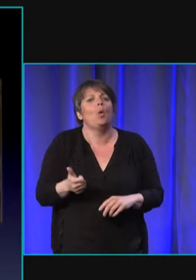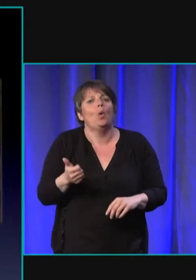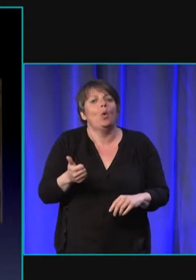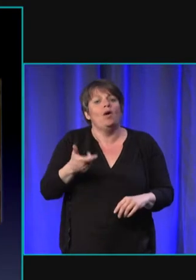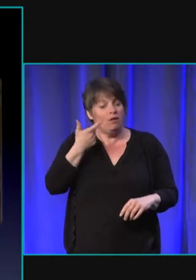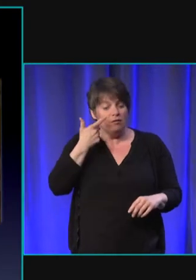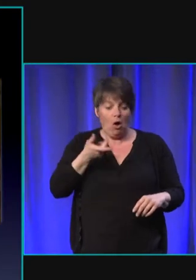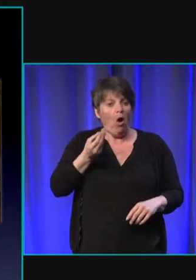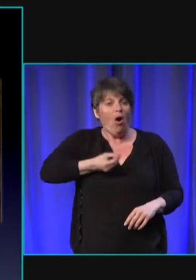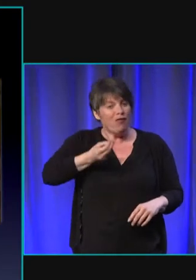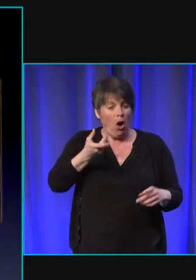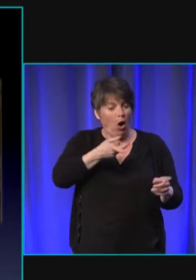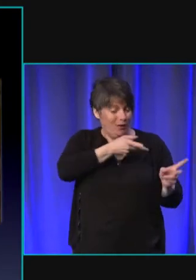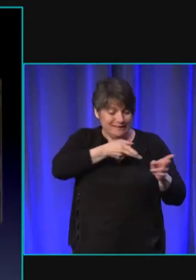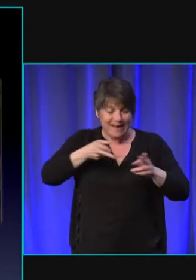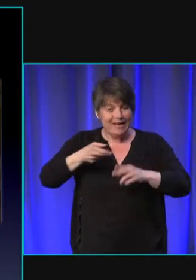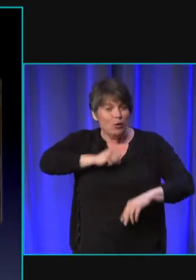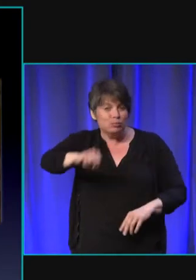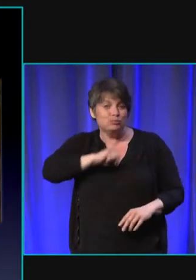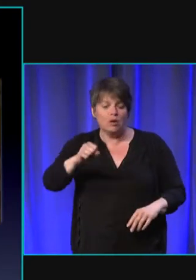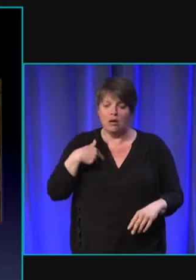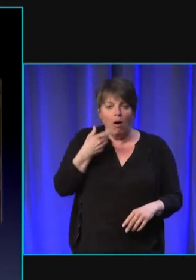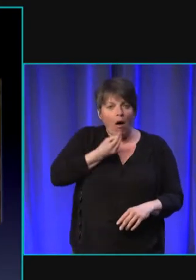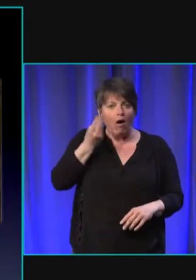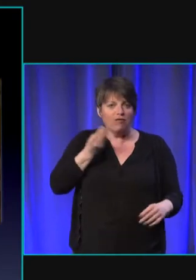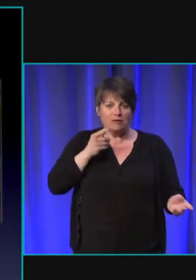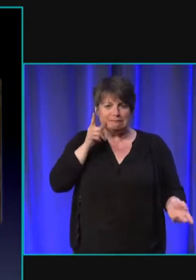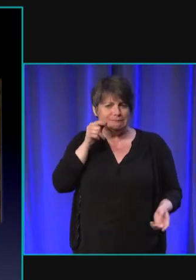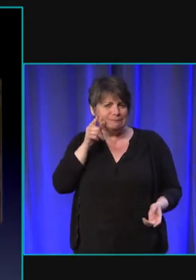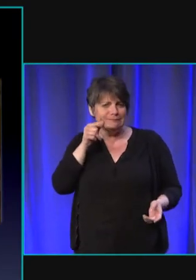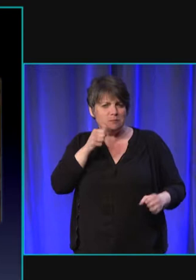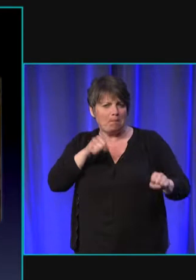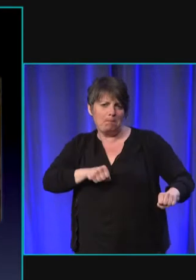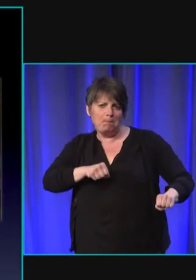encore une fois, les enfants sont capables de bien résister à la fatigue.